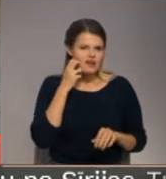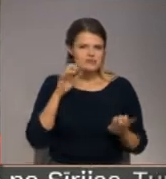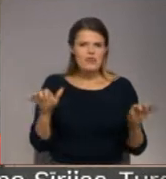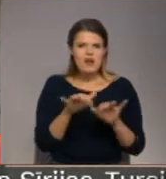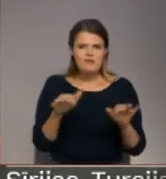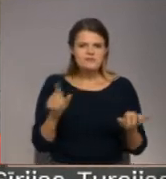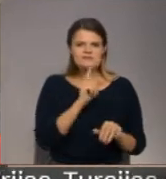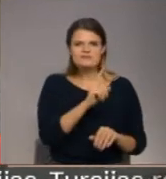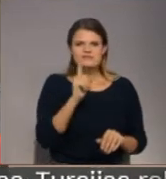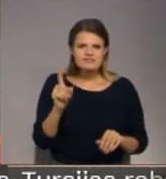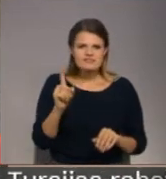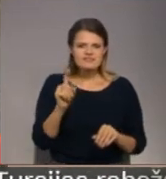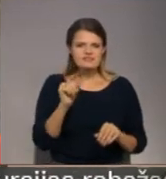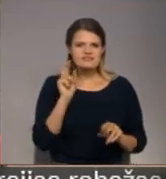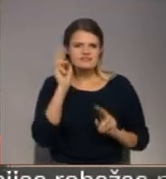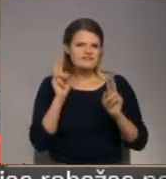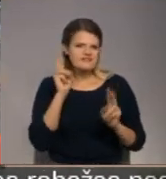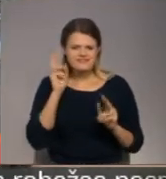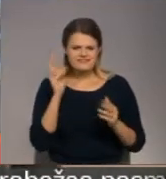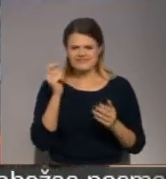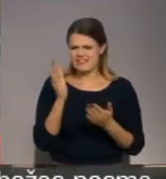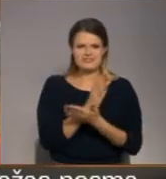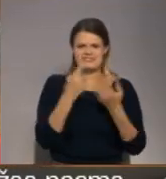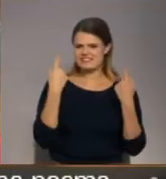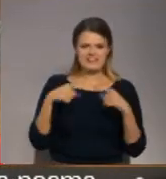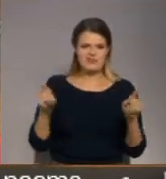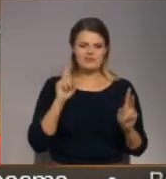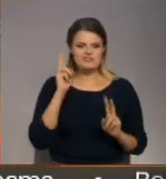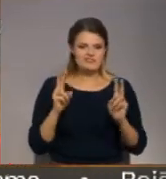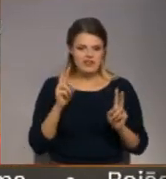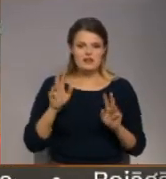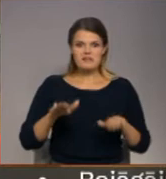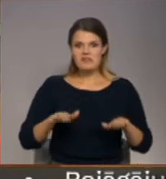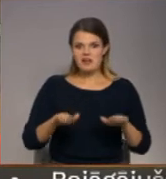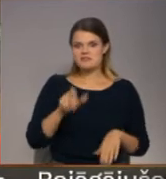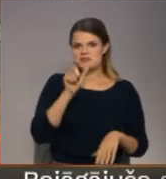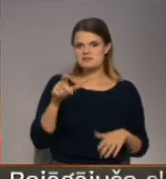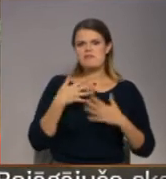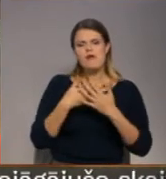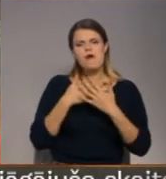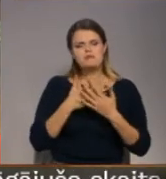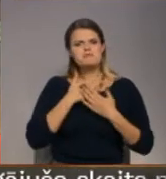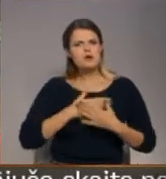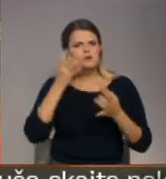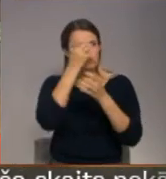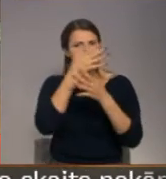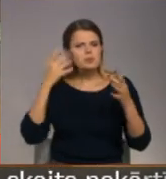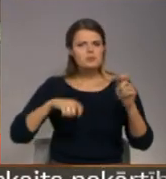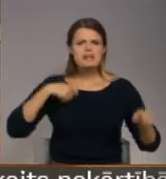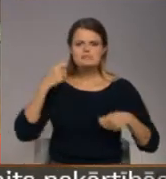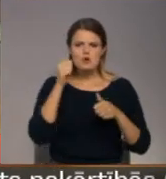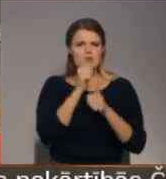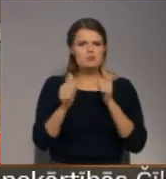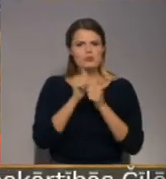kur katra nodes skanēja gandrīz savādāk. Tumis ļaudis esot aktīvi kultūras baudītāji un itin bieži